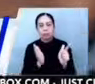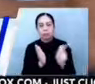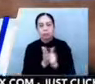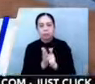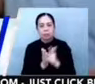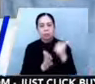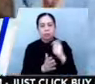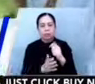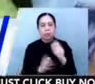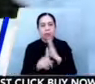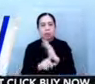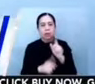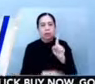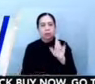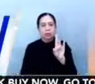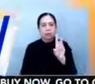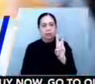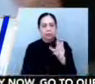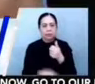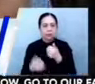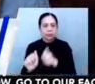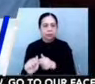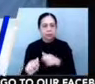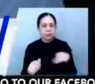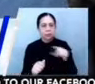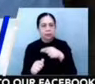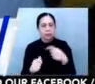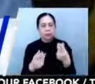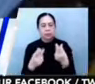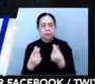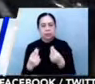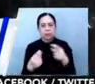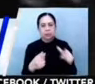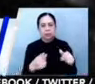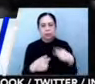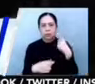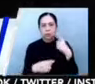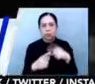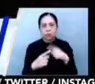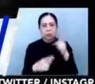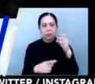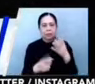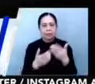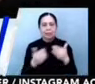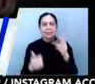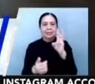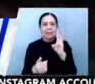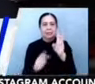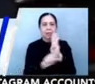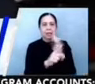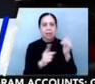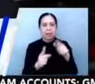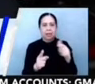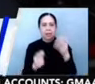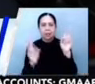176 alinsunod sa plebesitong isinasagawa para mahati sa anim na barangay ang Bagong Silang.